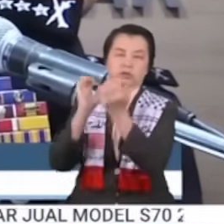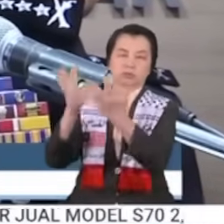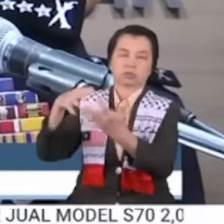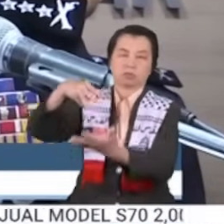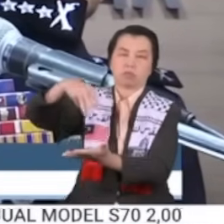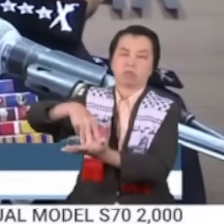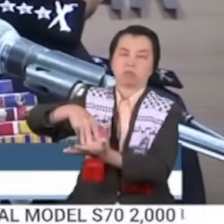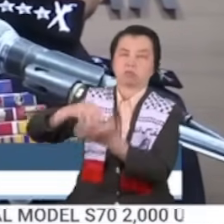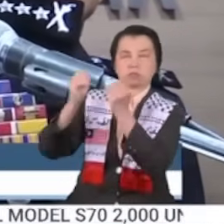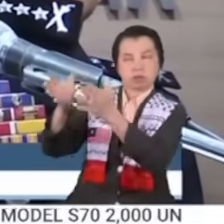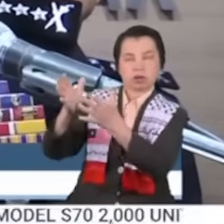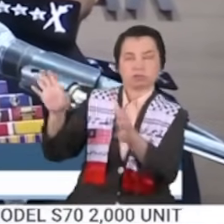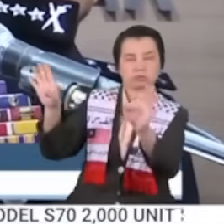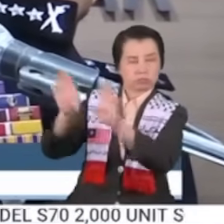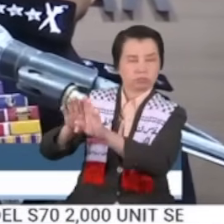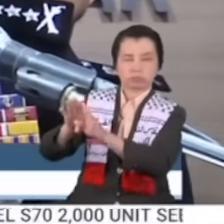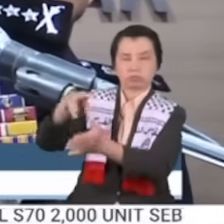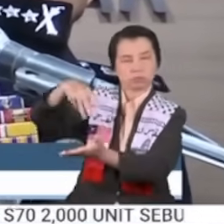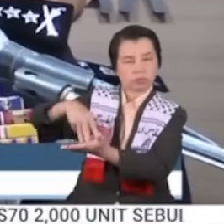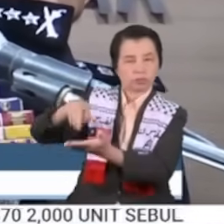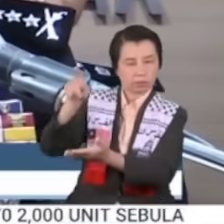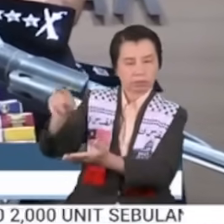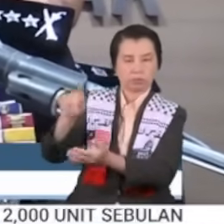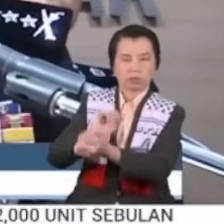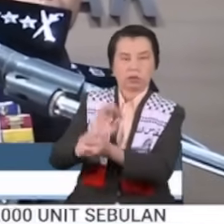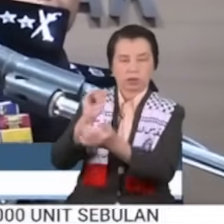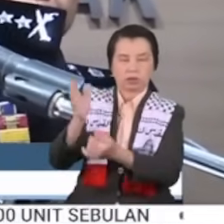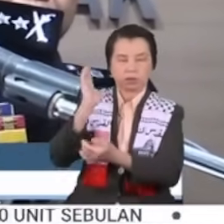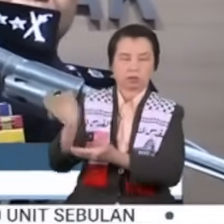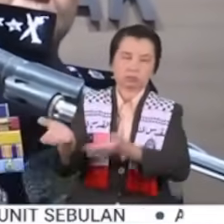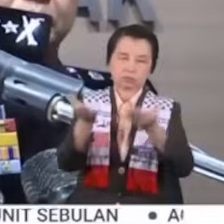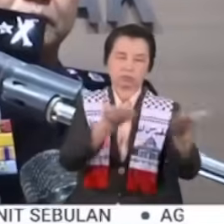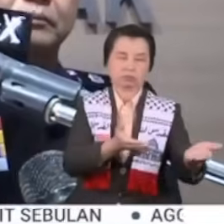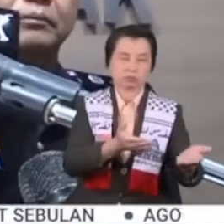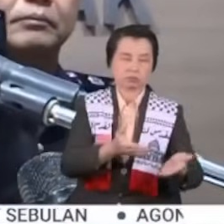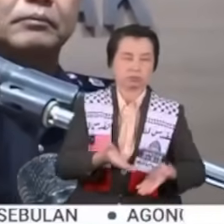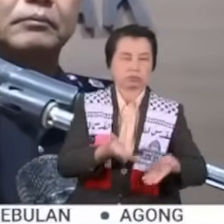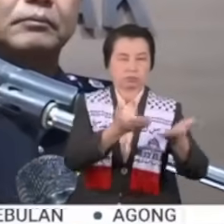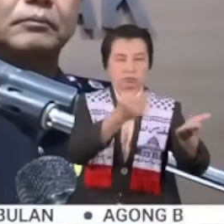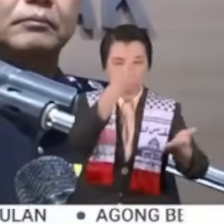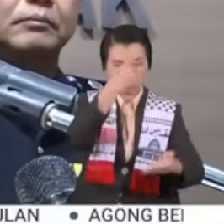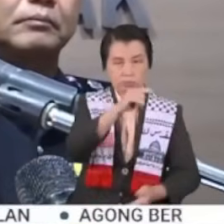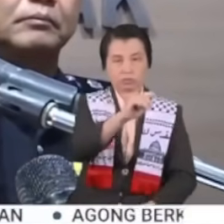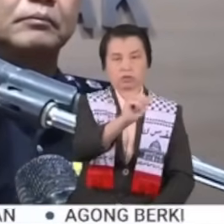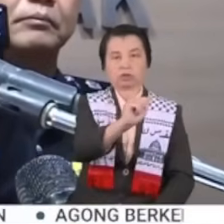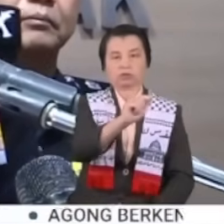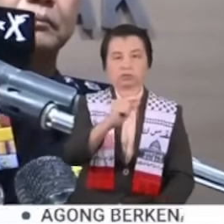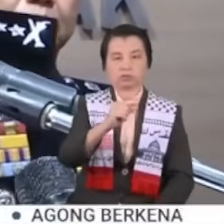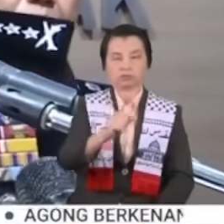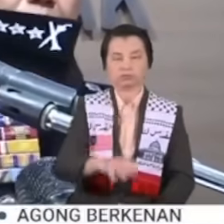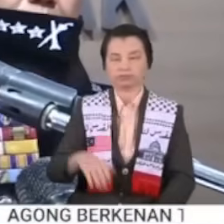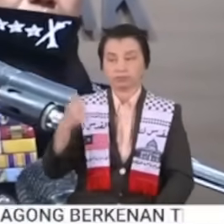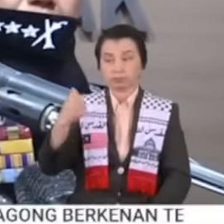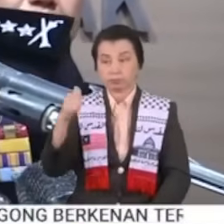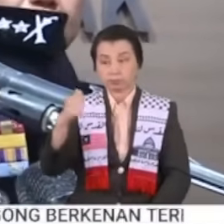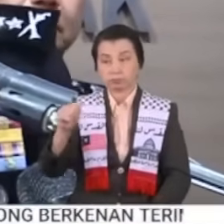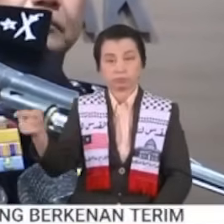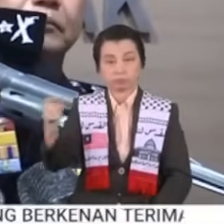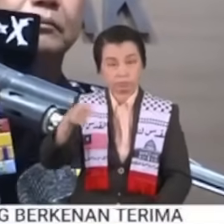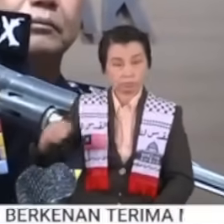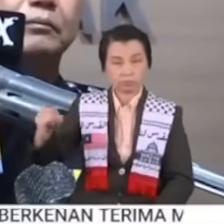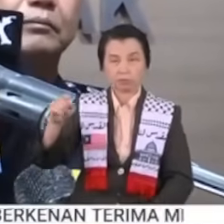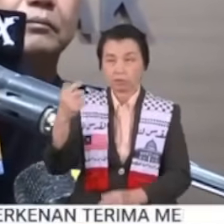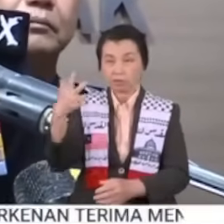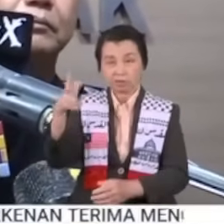itu kita bercadang untuk merujukkan kihatan pejabat timbalan pend Raya untuk selanjutnya 10 daripada 13 orang